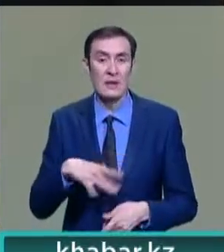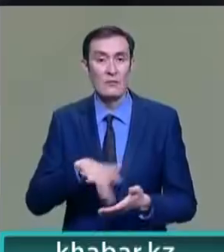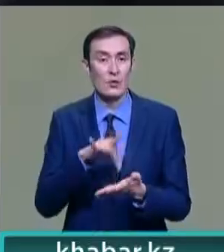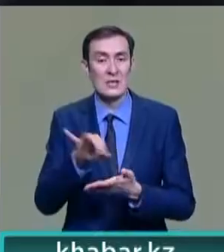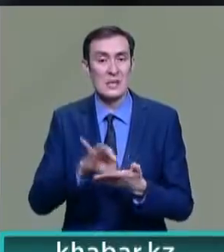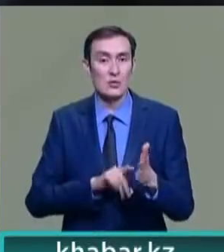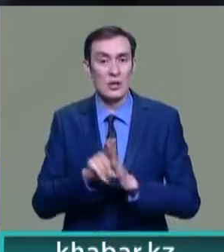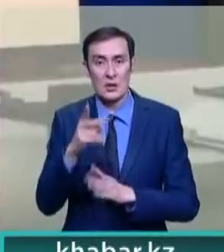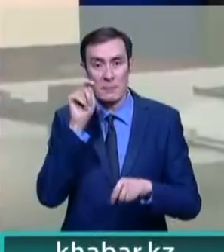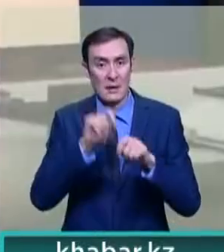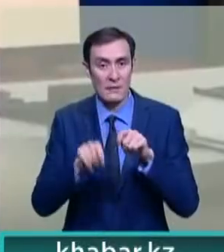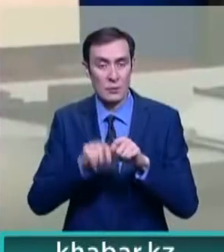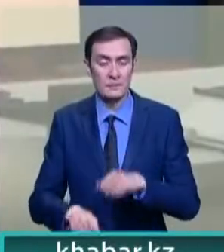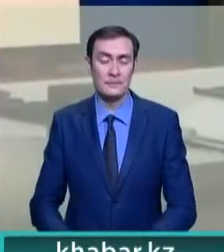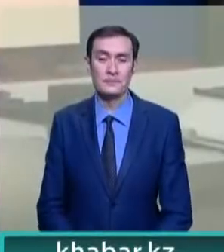сразу начали проверку.